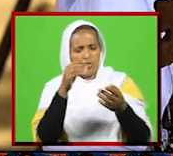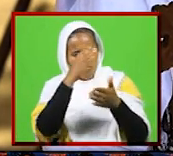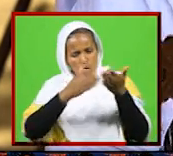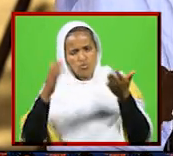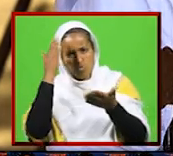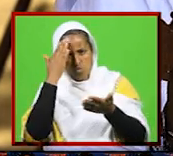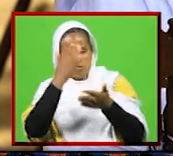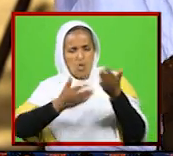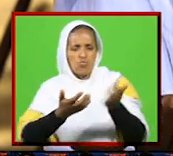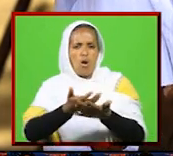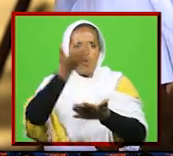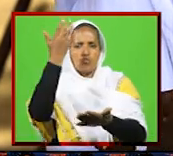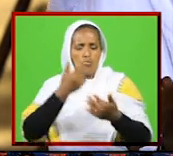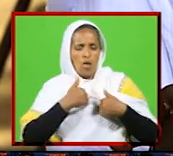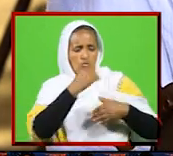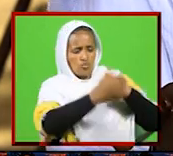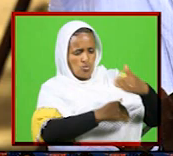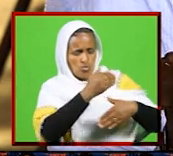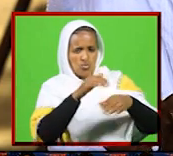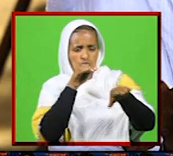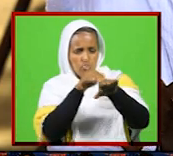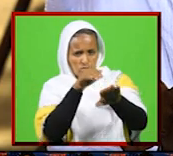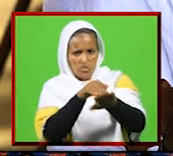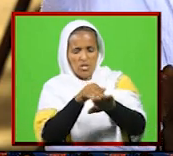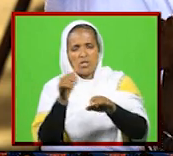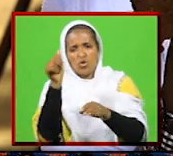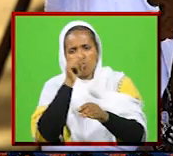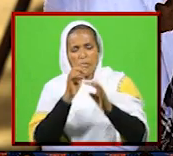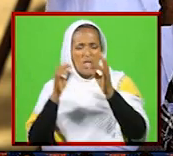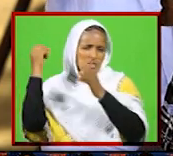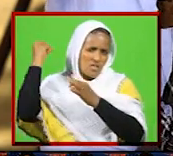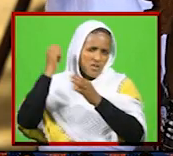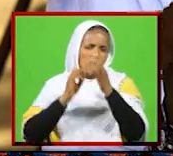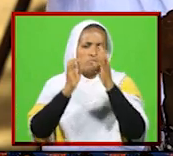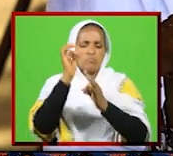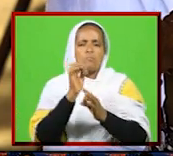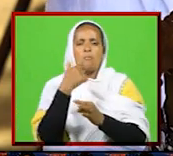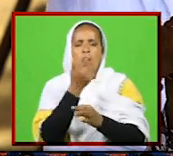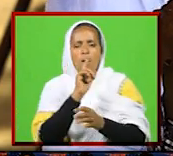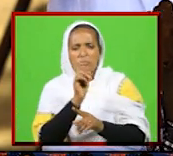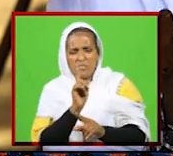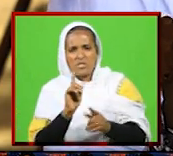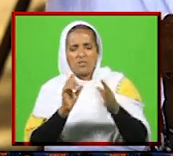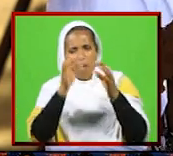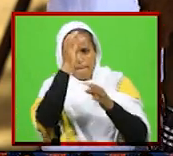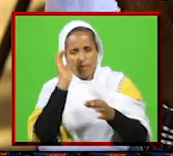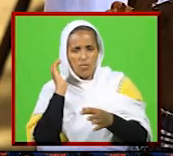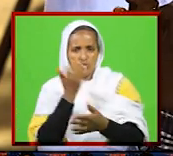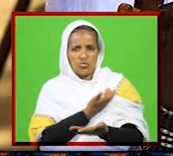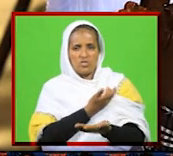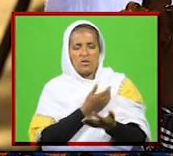የሚገባውን ግማሹ በእውቀቱ ግማሹ በሀብቱ ባለው ነገር ሁሉ ትውልዱ ተነሳስቶ የኢትዮጵያን የጥንት ማንነትና የታሪክ